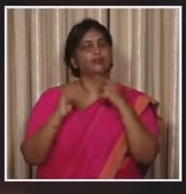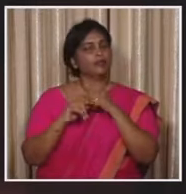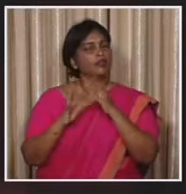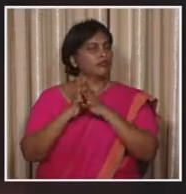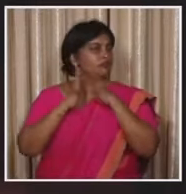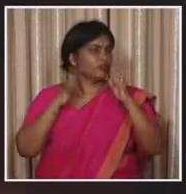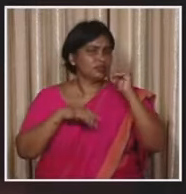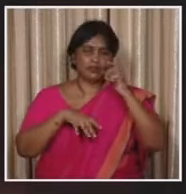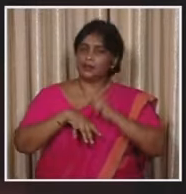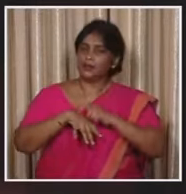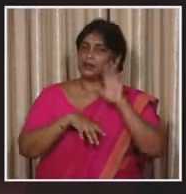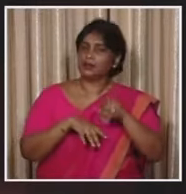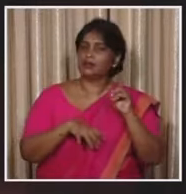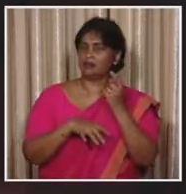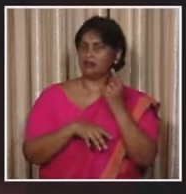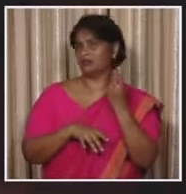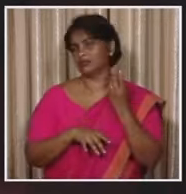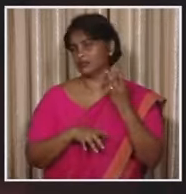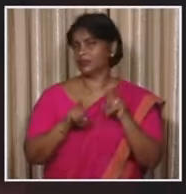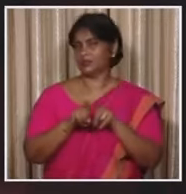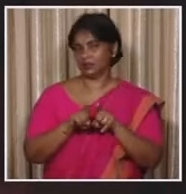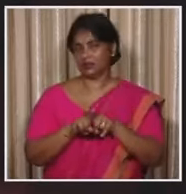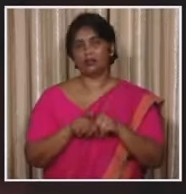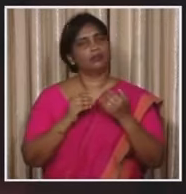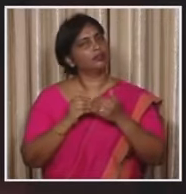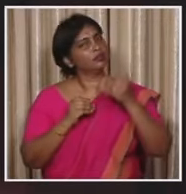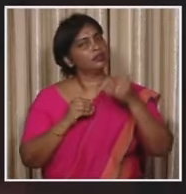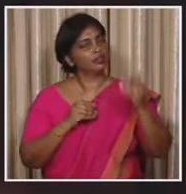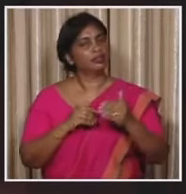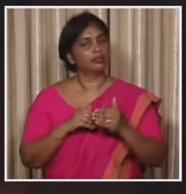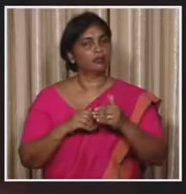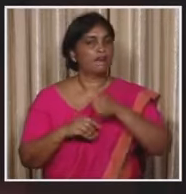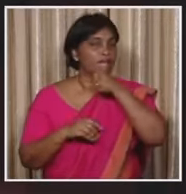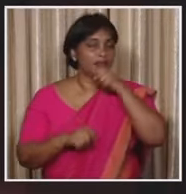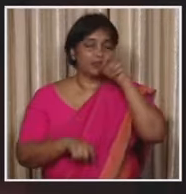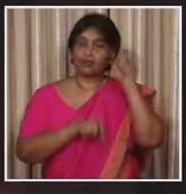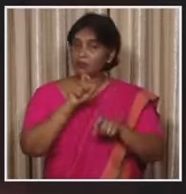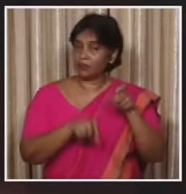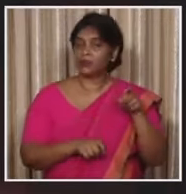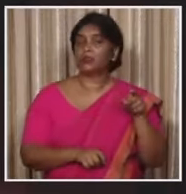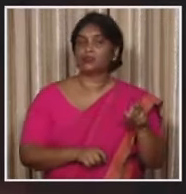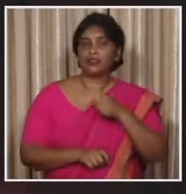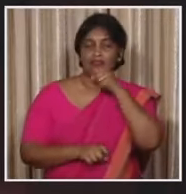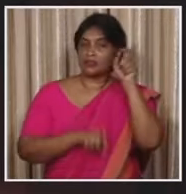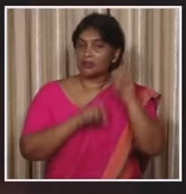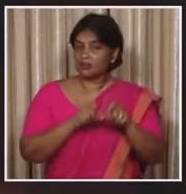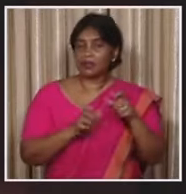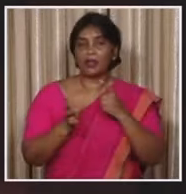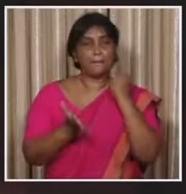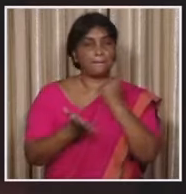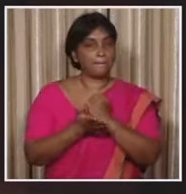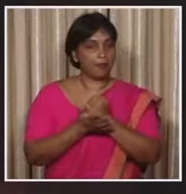සමහර අවස්ථාවන් කිහිපයක් හැරුණකොට දිගින් දිගටම ජේෂ්ඨ පුරවැසියන්ට ජේෂ්ඨ පුරවැසියන්ගේ